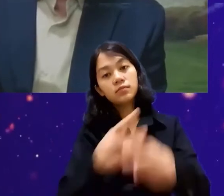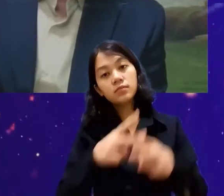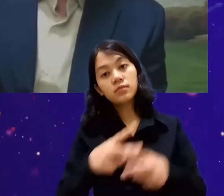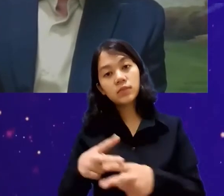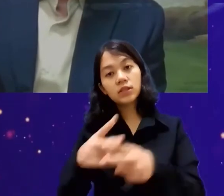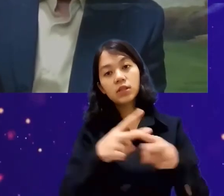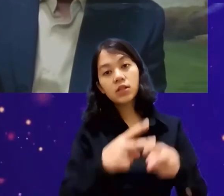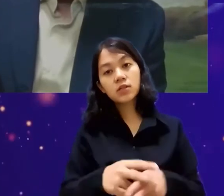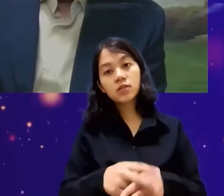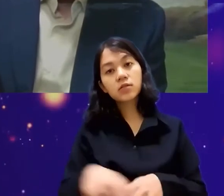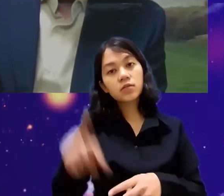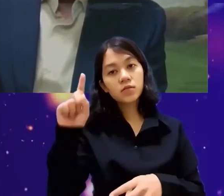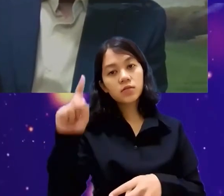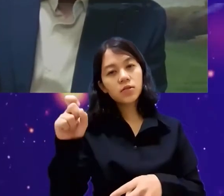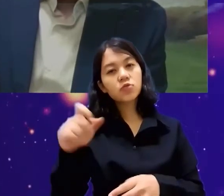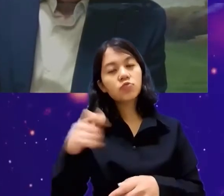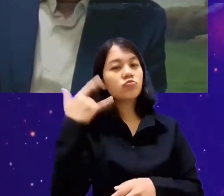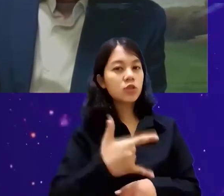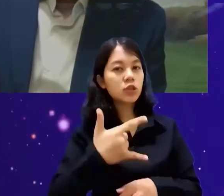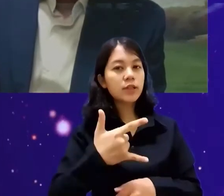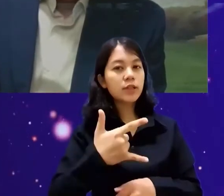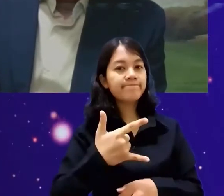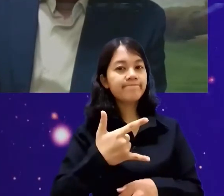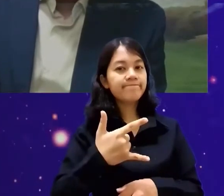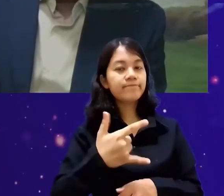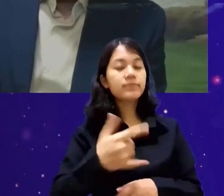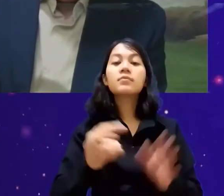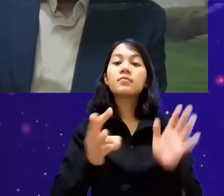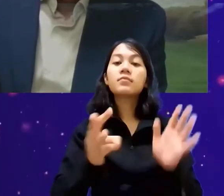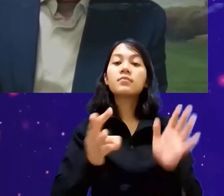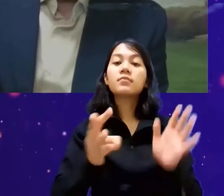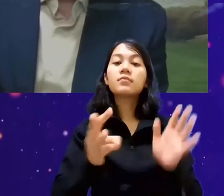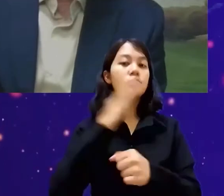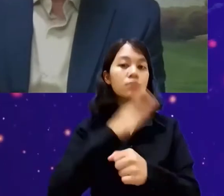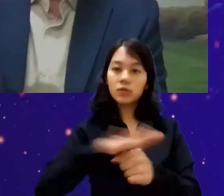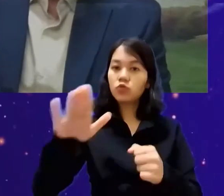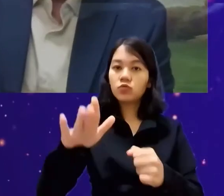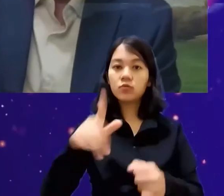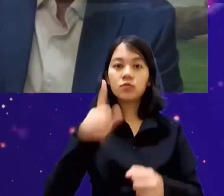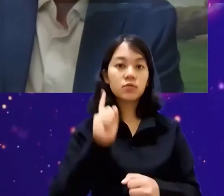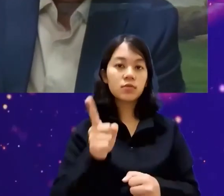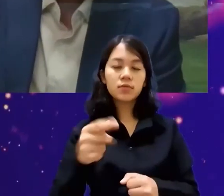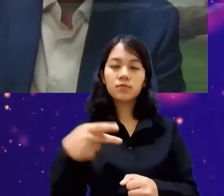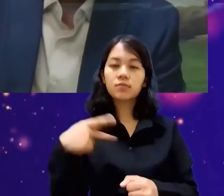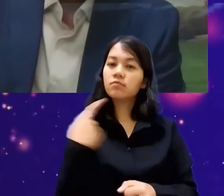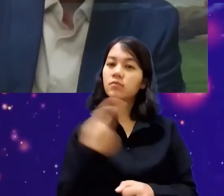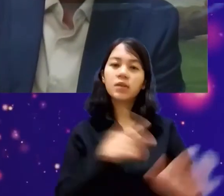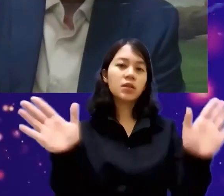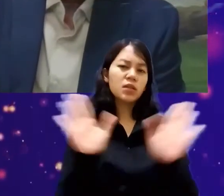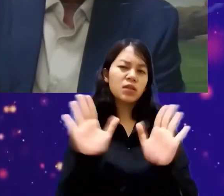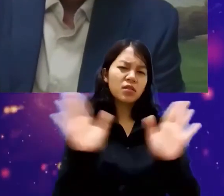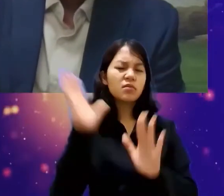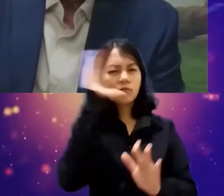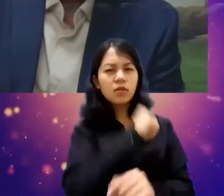punya minyak penuh. Sebab kamu tidak tahu akan hari maupun akan saat